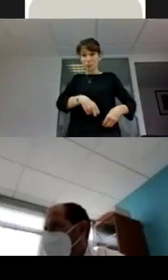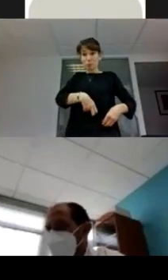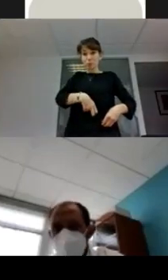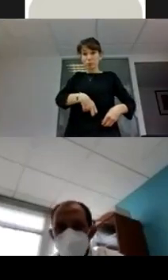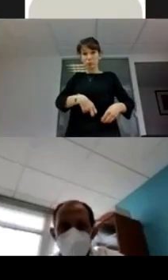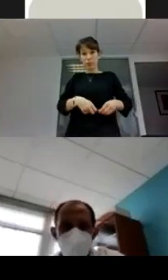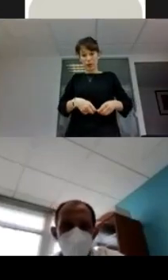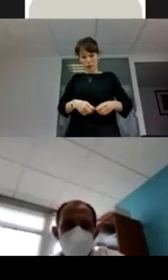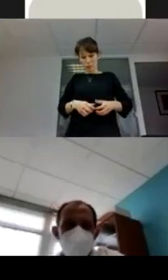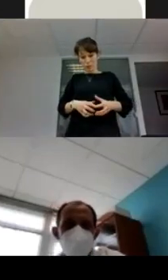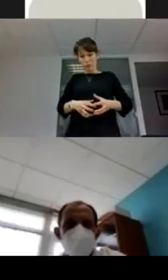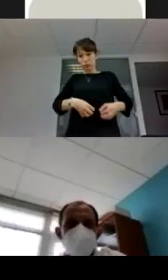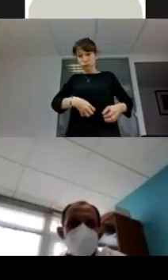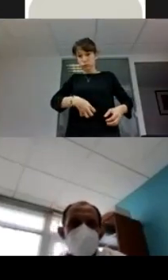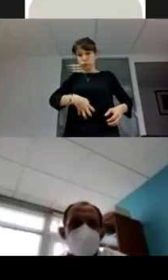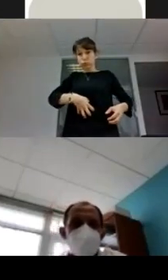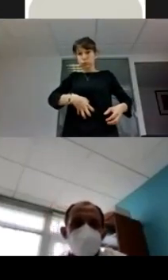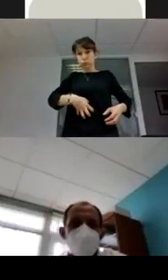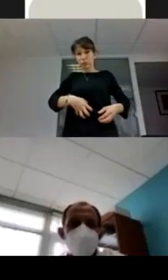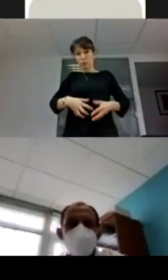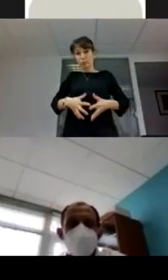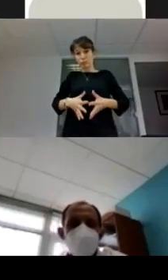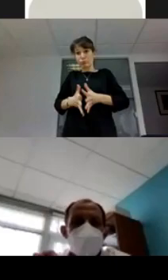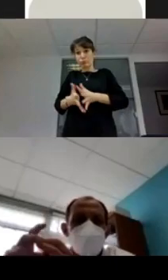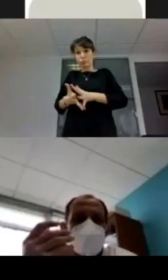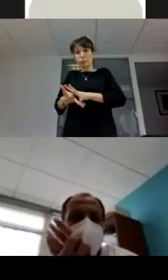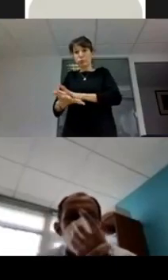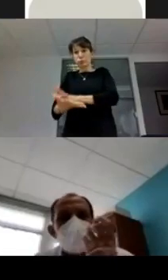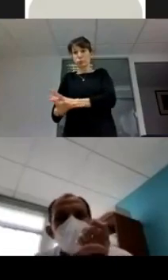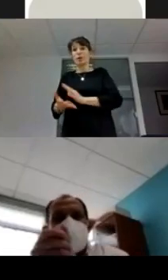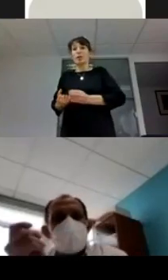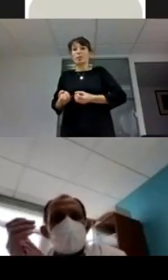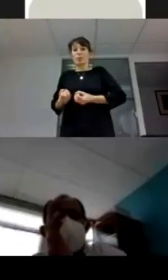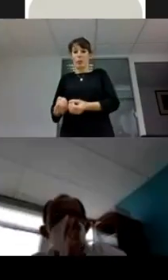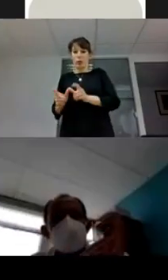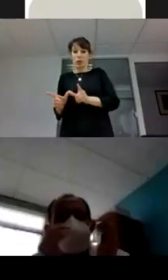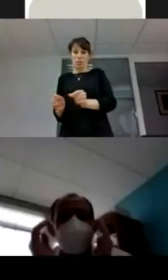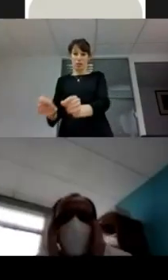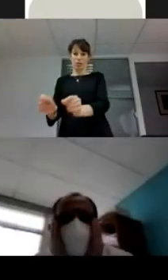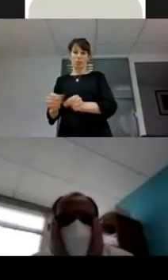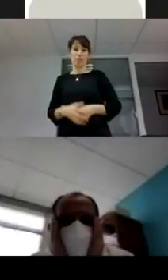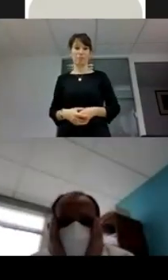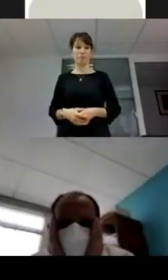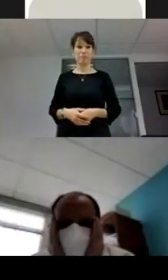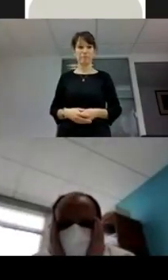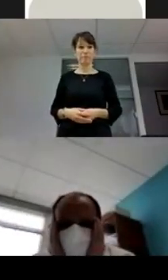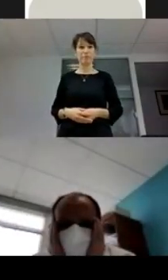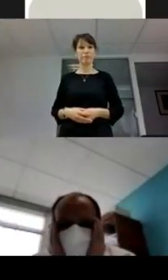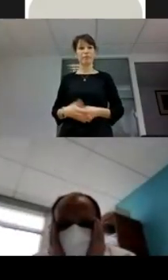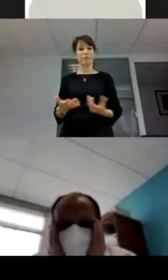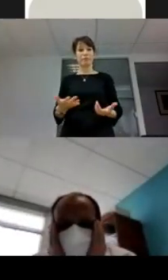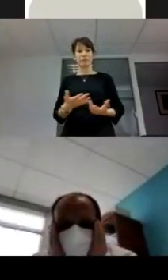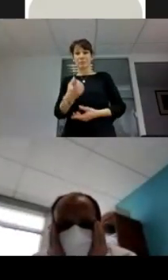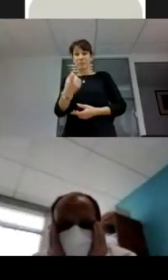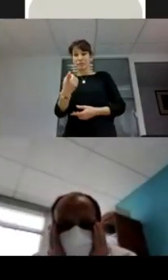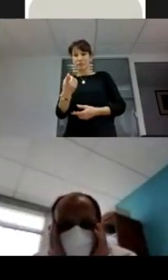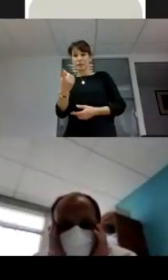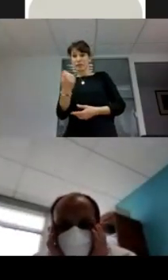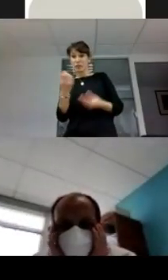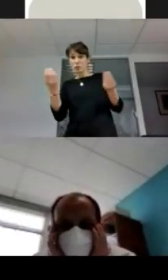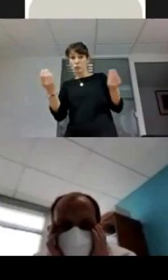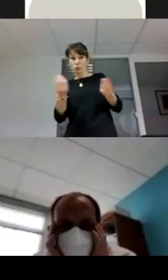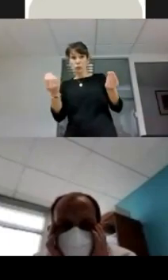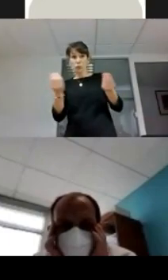dans l'intestin un petit polype qui devient un gros polype qui se transforme avant de devenir un cancer.